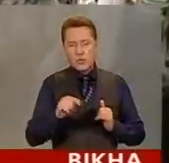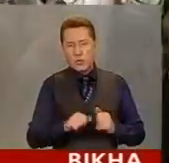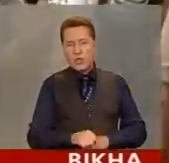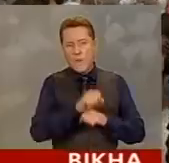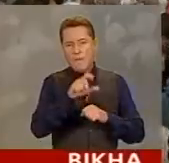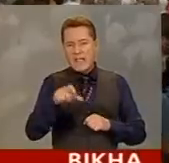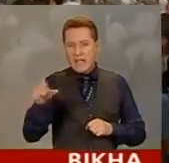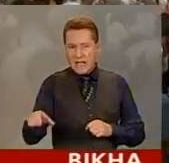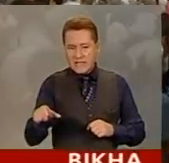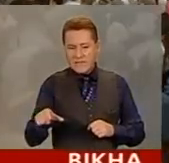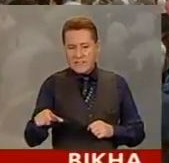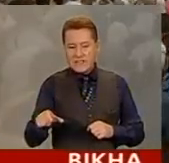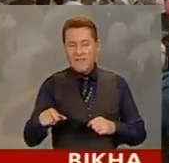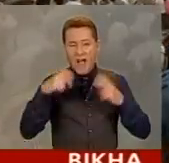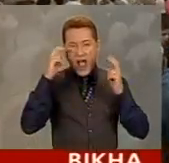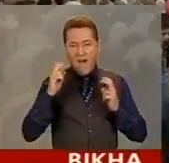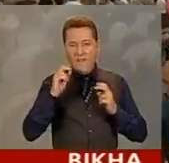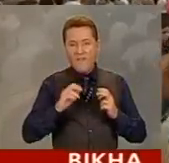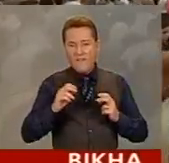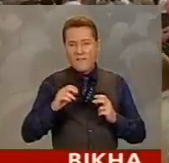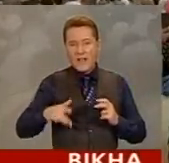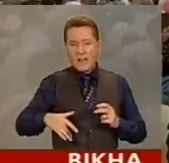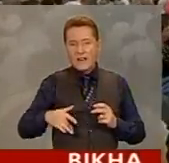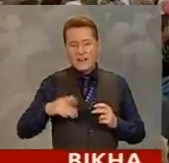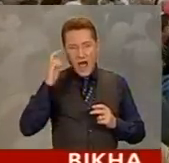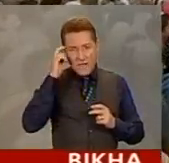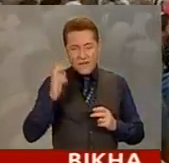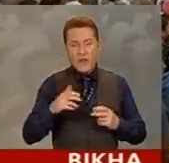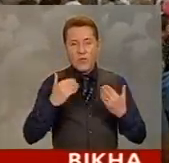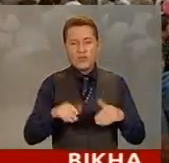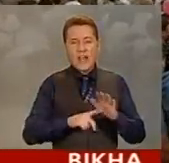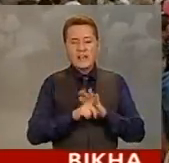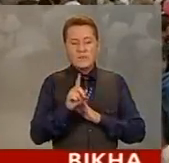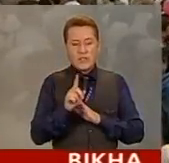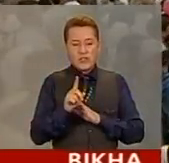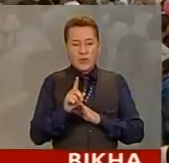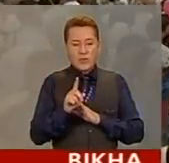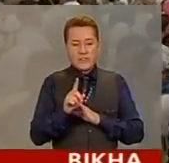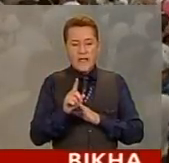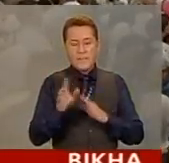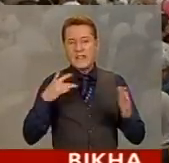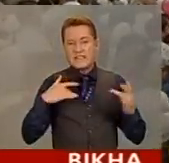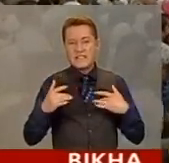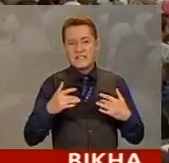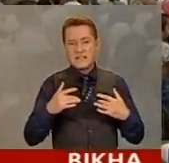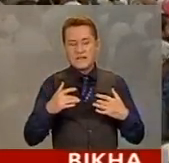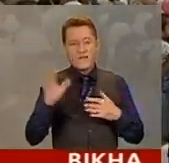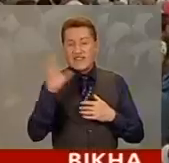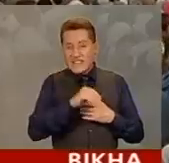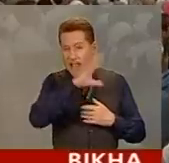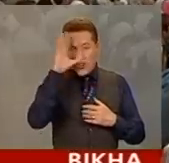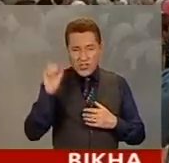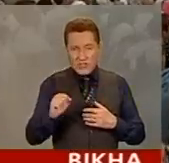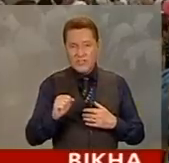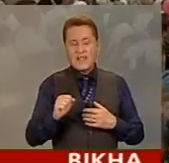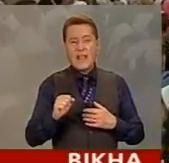майданівців. Ну а в самій лаврі на площі біля Успенського собору вже розпочалося всенічне бдіння, яке триватиме усю ніч.